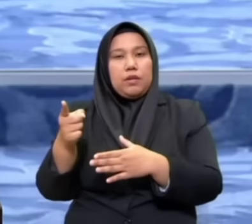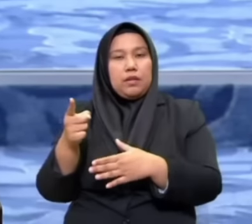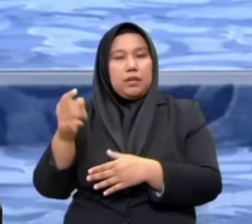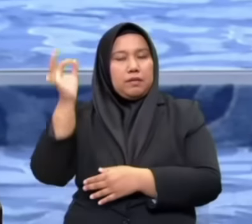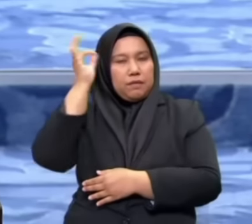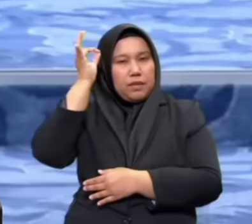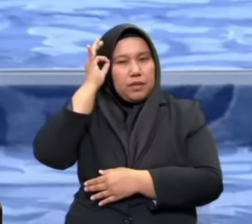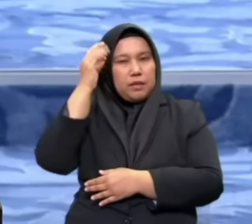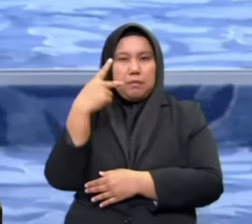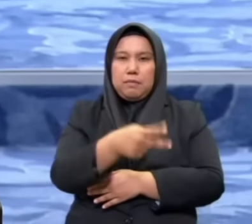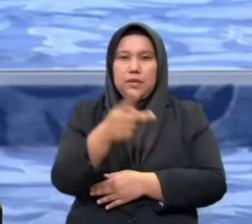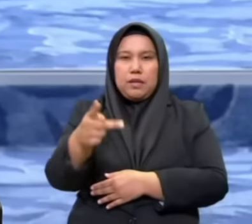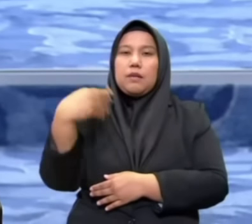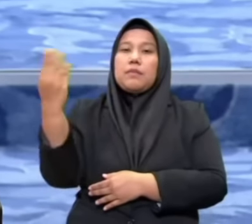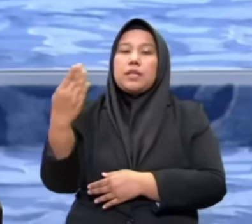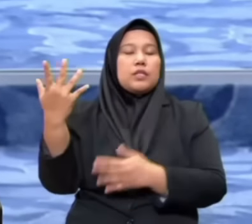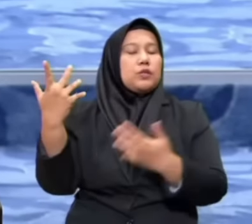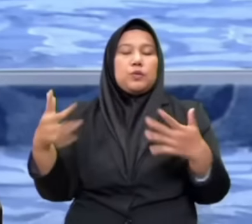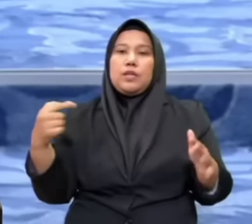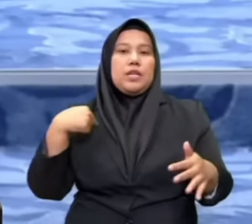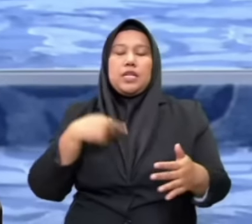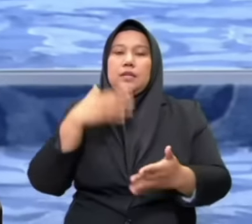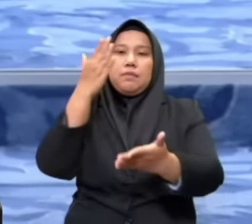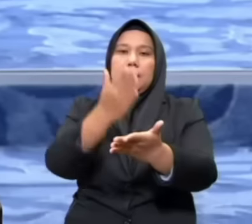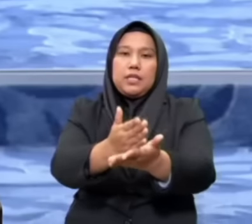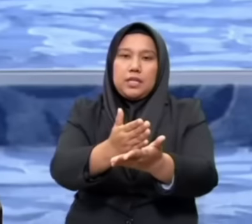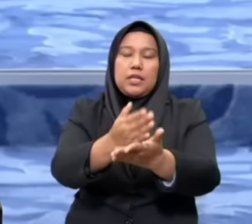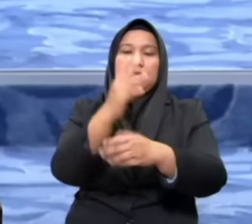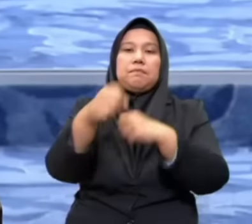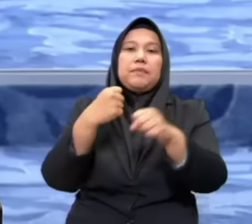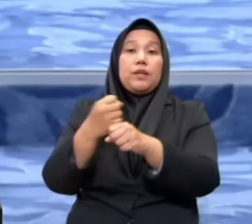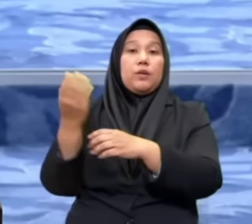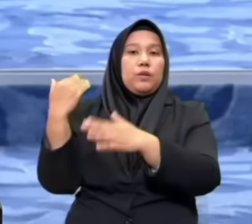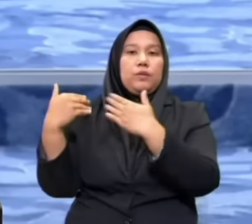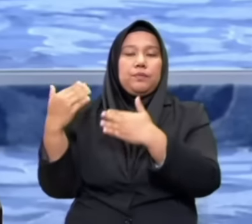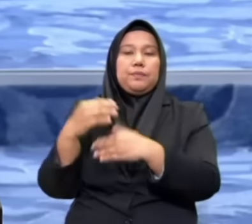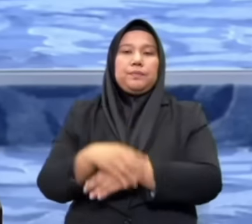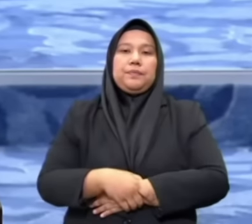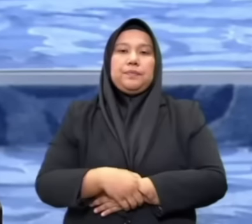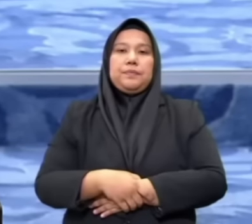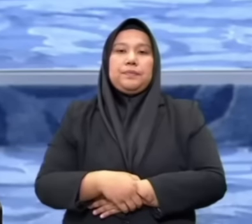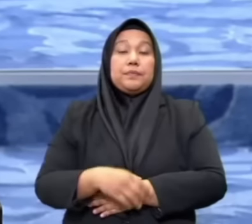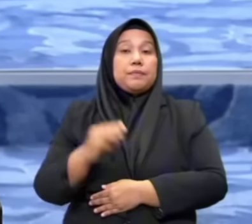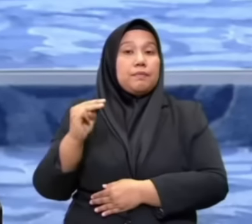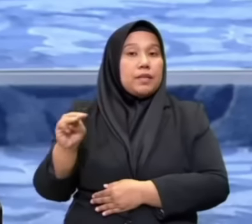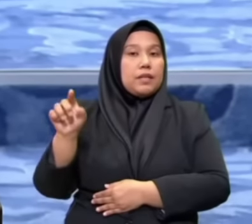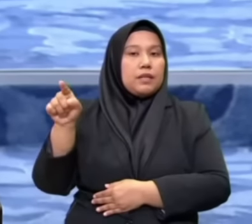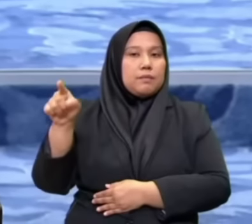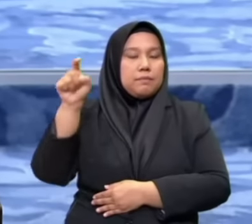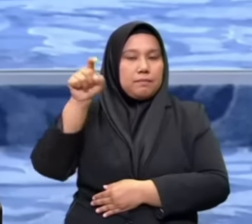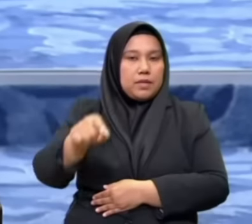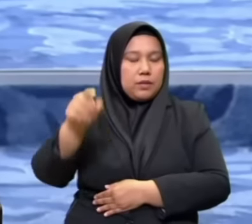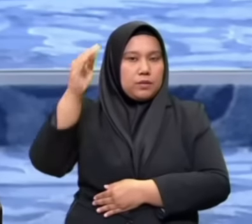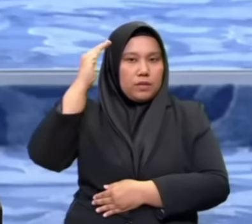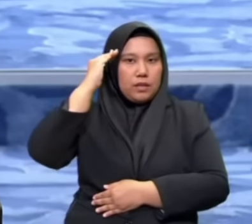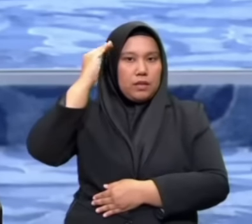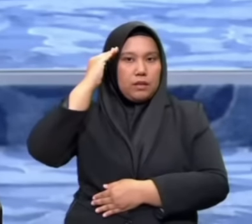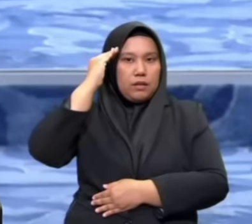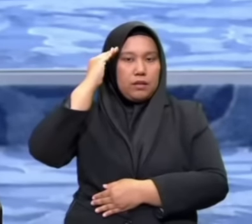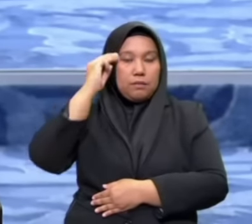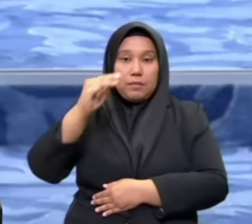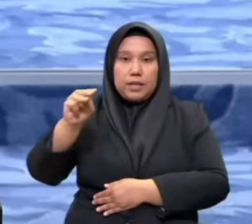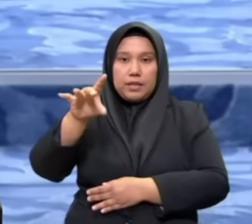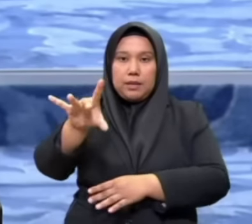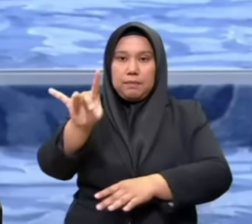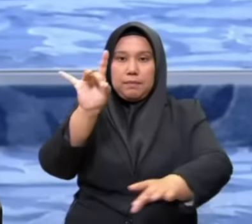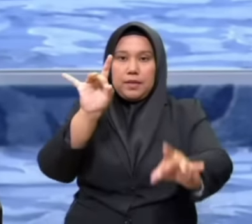biasa. Ini sudah kita hentikan, ya, sejak tahun lalu saya dah hentikan bahawa mereka harus juga ambil kira bahawa mereka